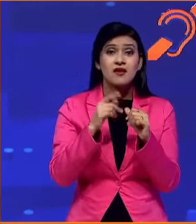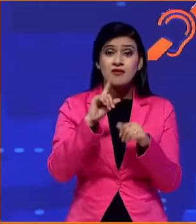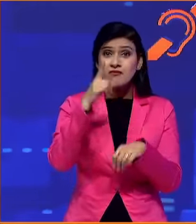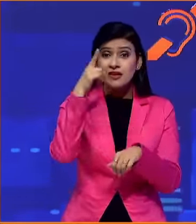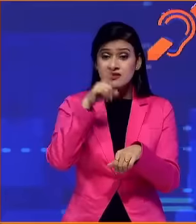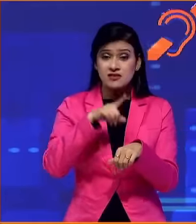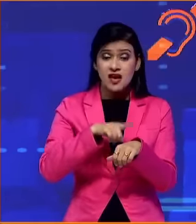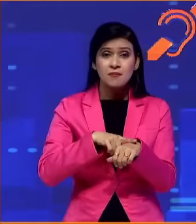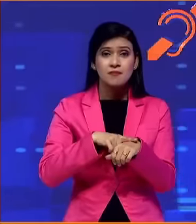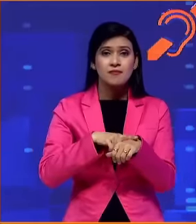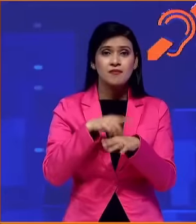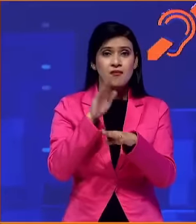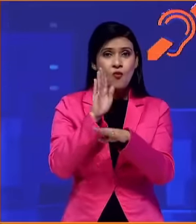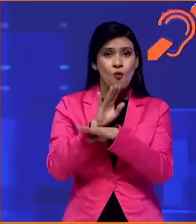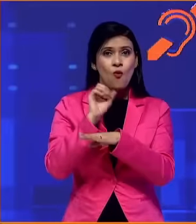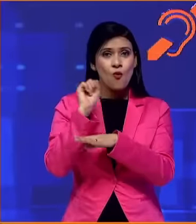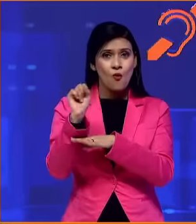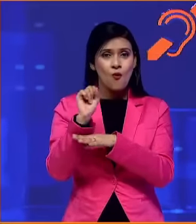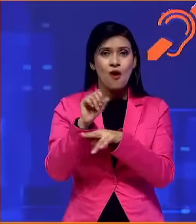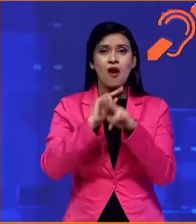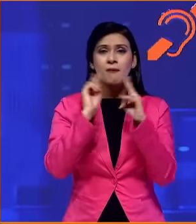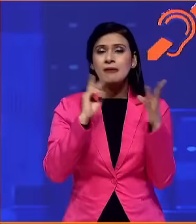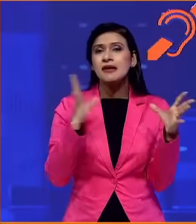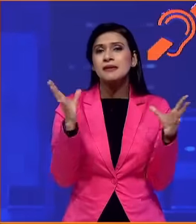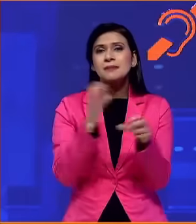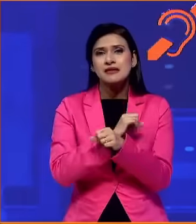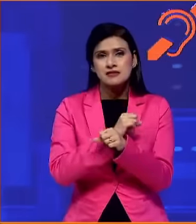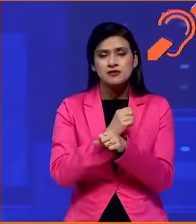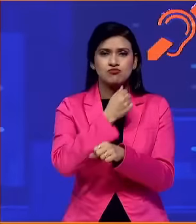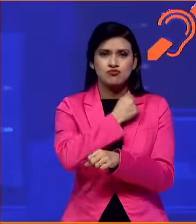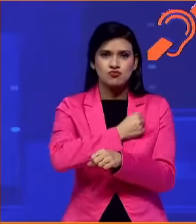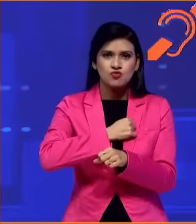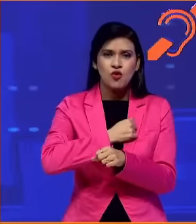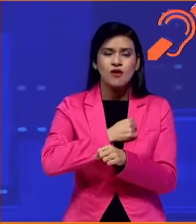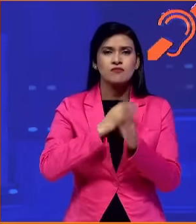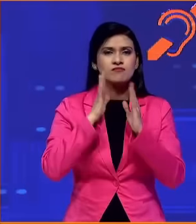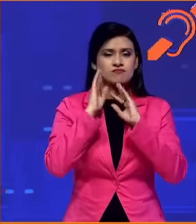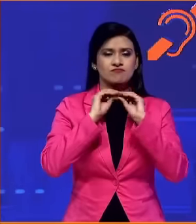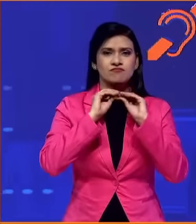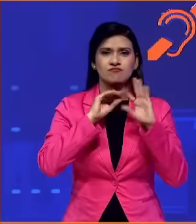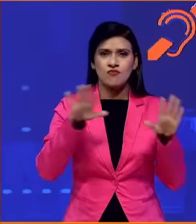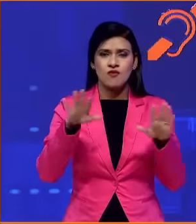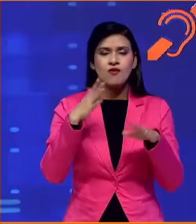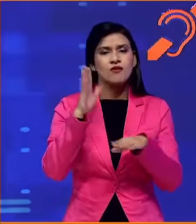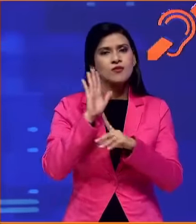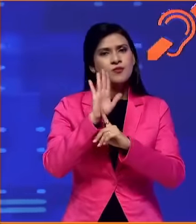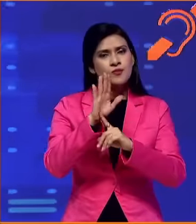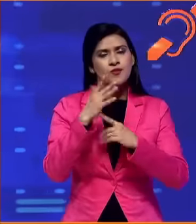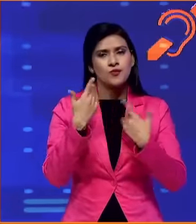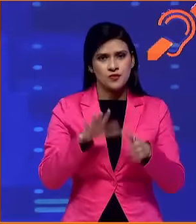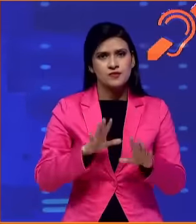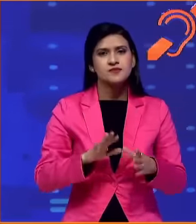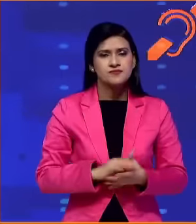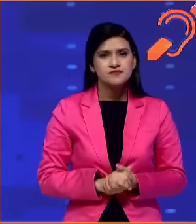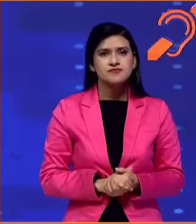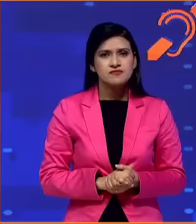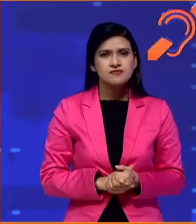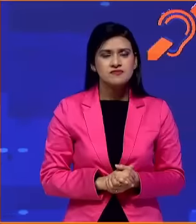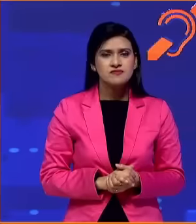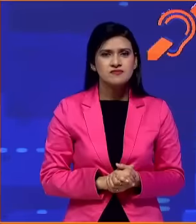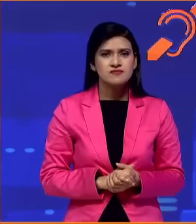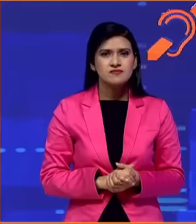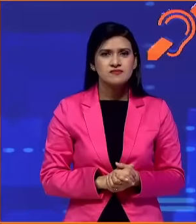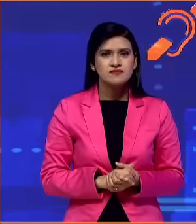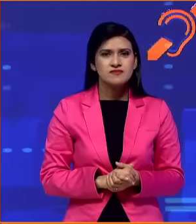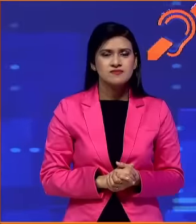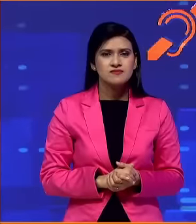कीविधायीदलकी बैठकआयोजितनहींहोसकी,इसलिएउन्होंने इसपरखेदव्यक्तकिया,माफीमांगी औरसार्वजनिकरूपसेऐसाकिया।इसलिएउन्होंने श्रीमतीगांधीकोउससमय